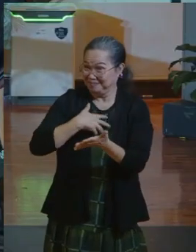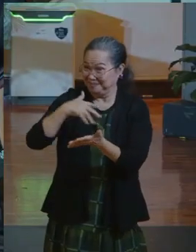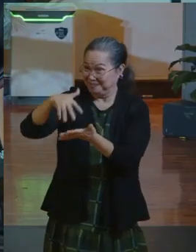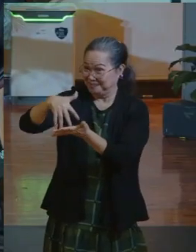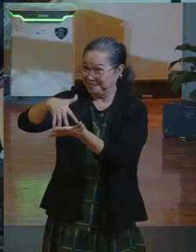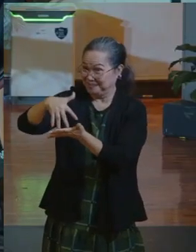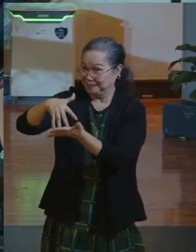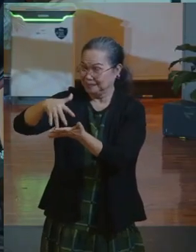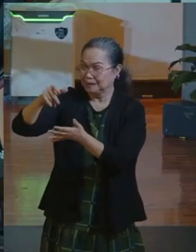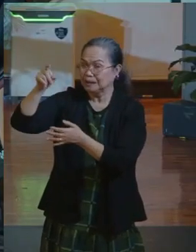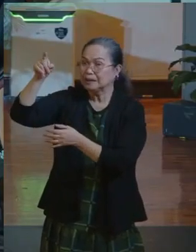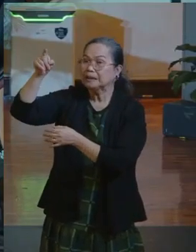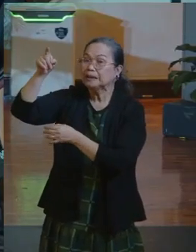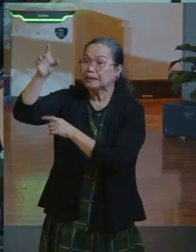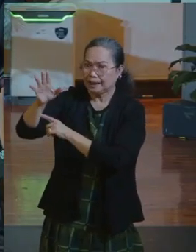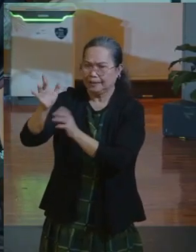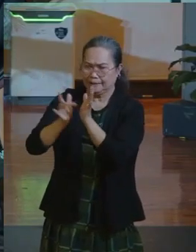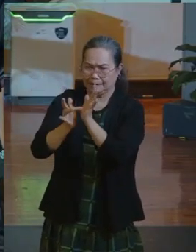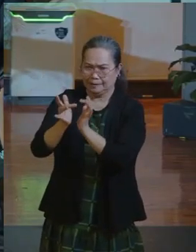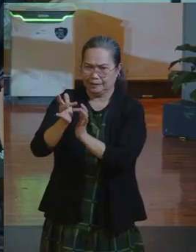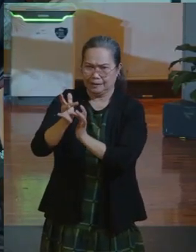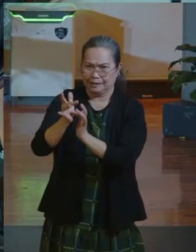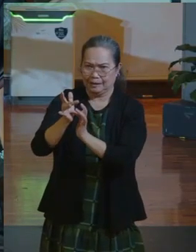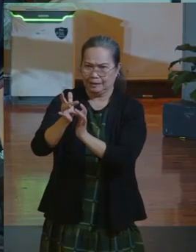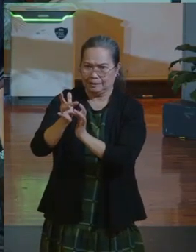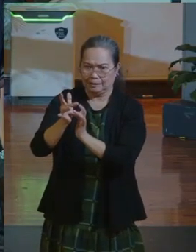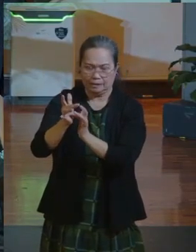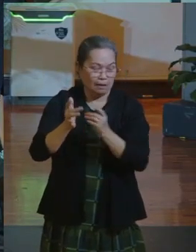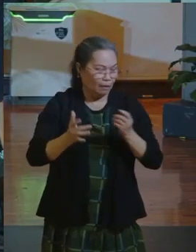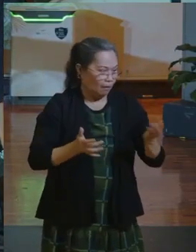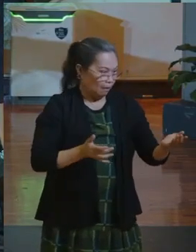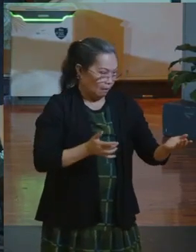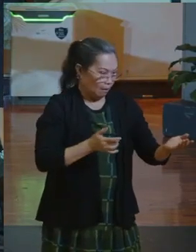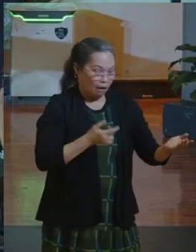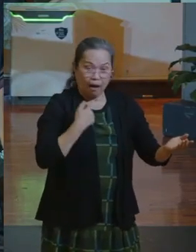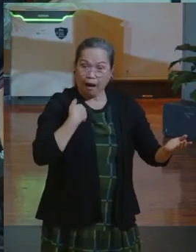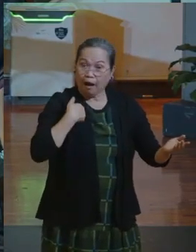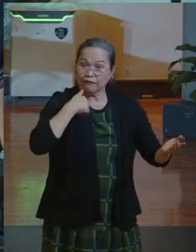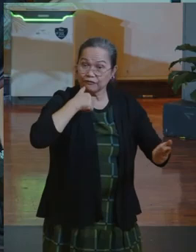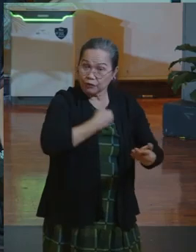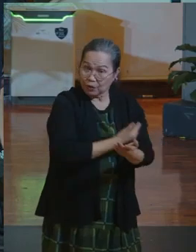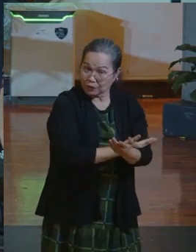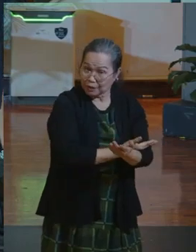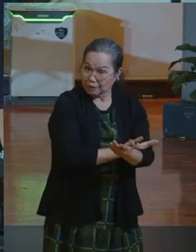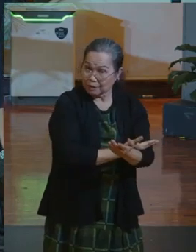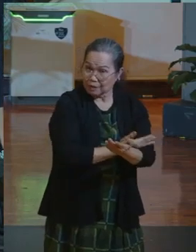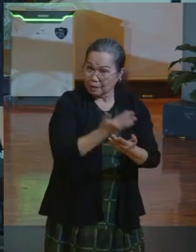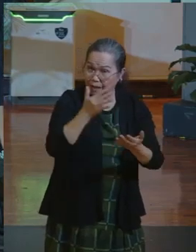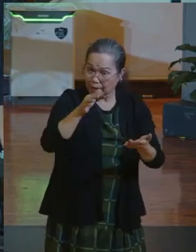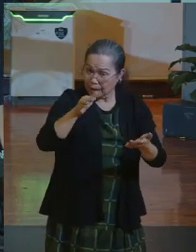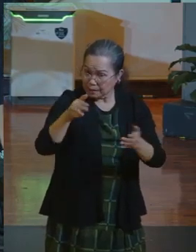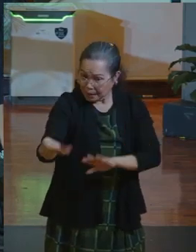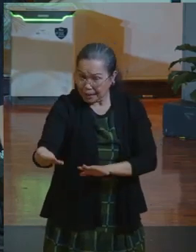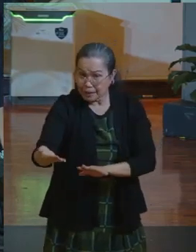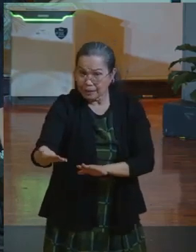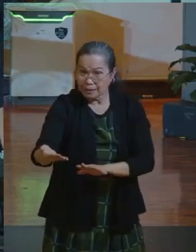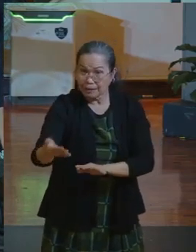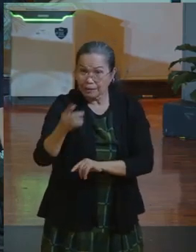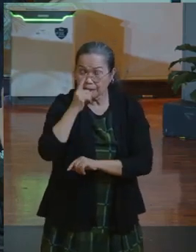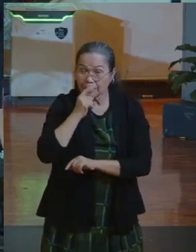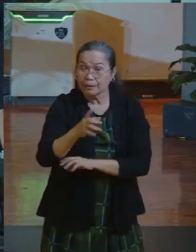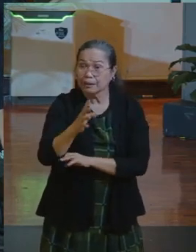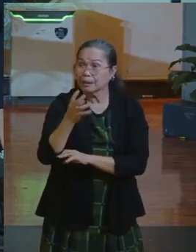kanyang binuhay ang anak ni Jairus na isang maliit na babae, bakang babae, nasa edad